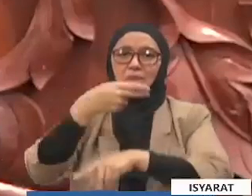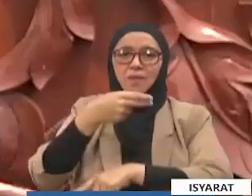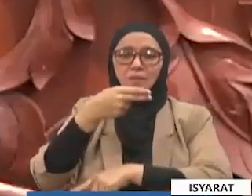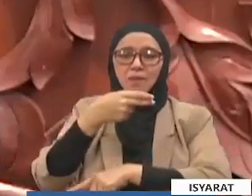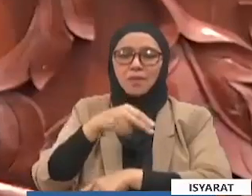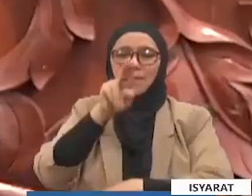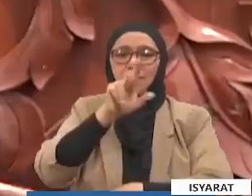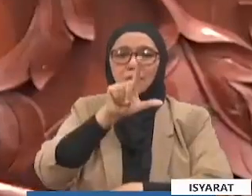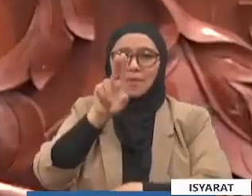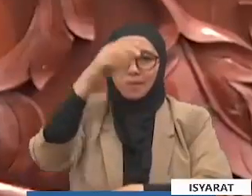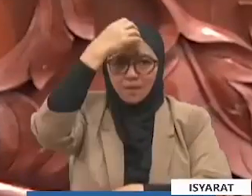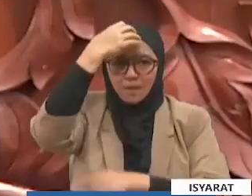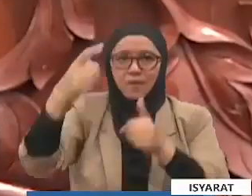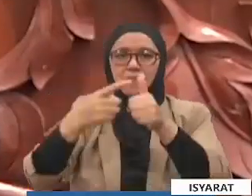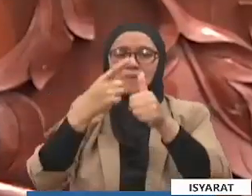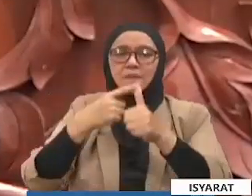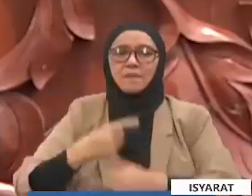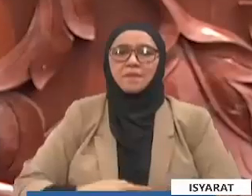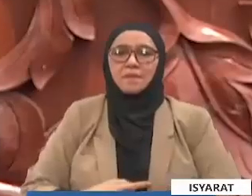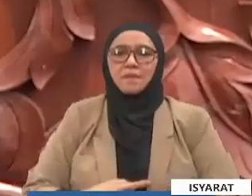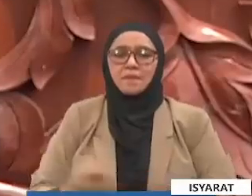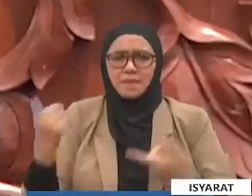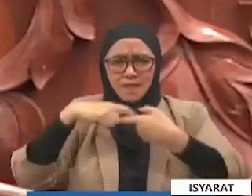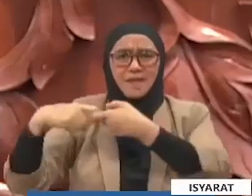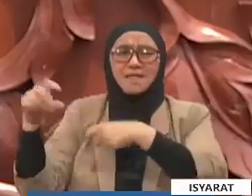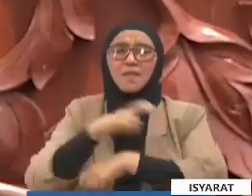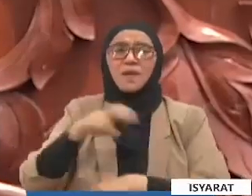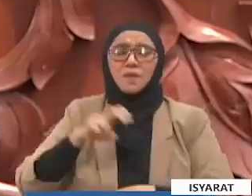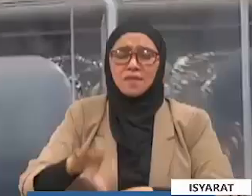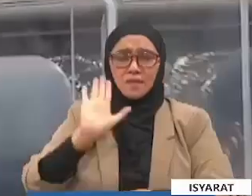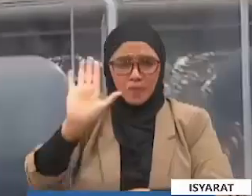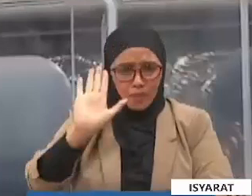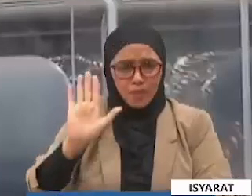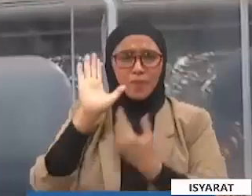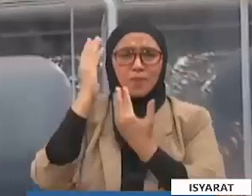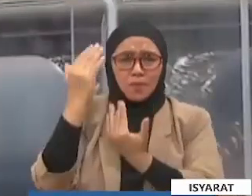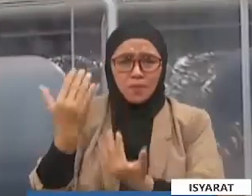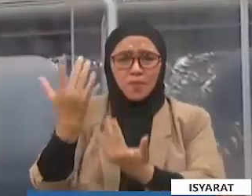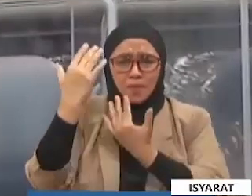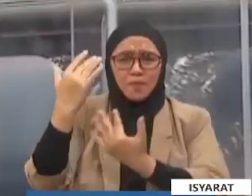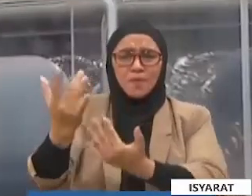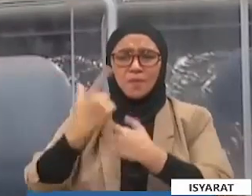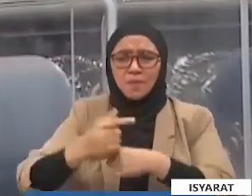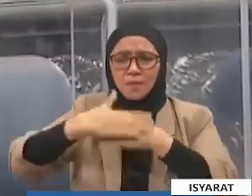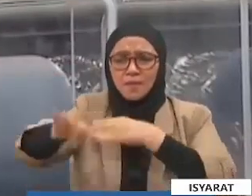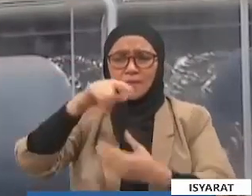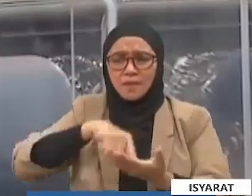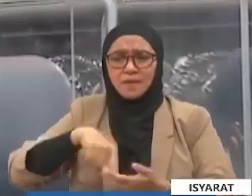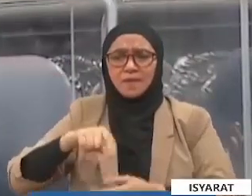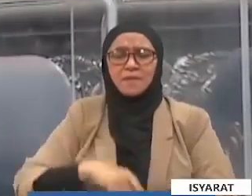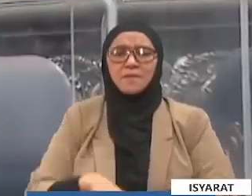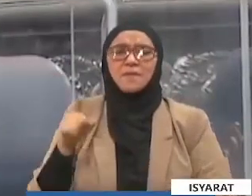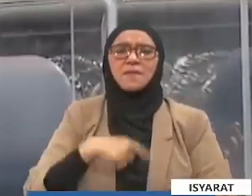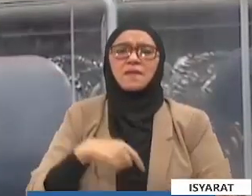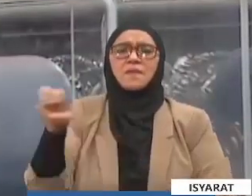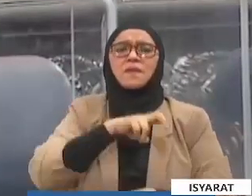Ha? Saya beri kepada Hulu Selangor dulu. Silakan. Ini berkenaan Selangor dengan pengangkutan ni. Tak lepas ni, lepas ni. Pengangkutan ni, saya ucap terima kasihlah kepada